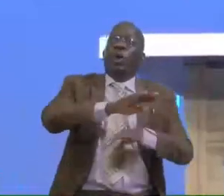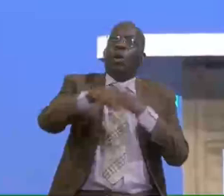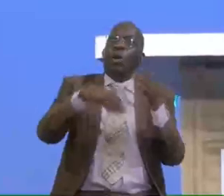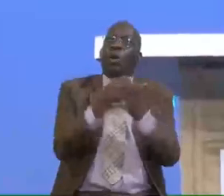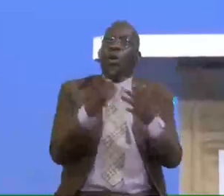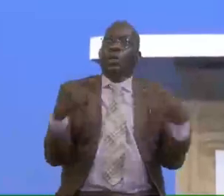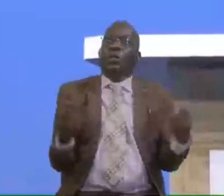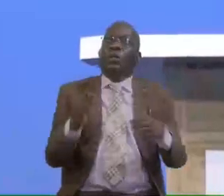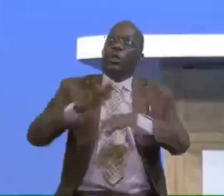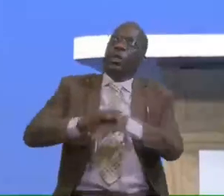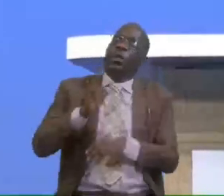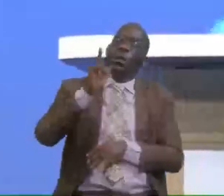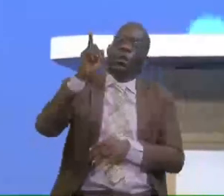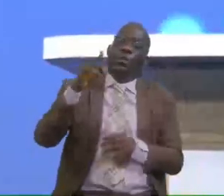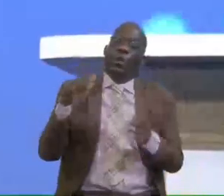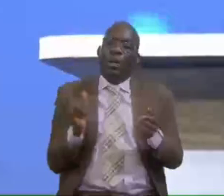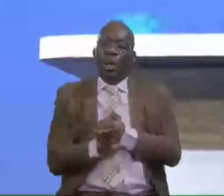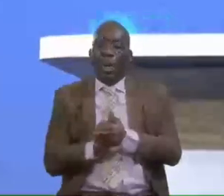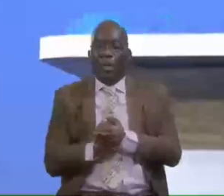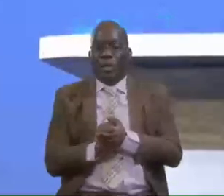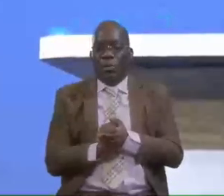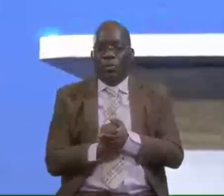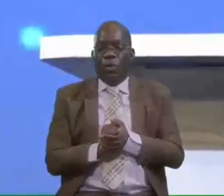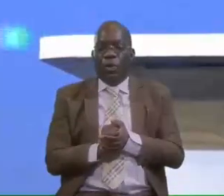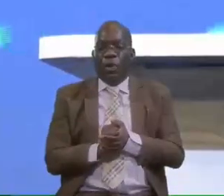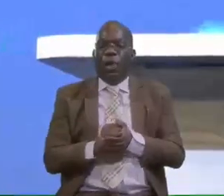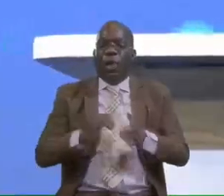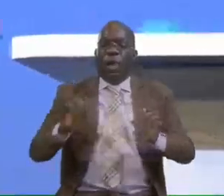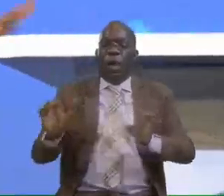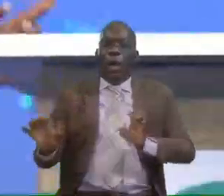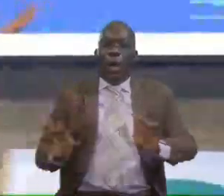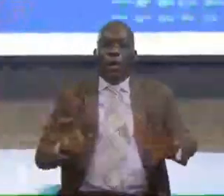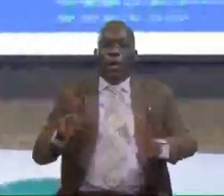lui. Alors, cet acte de foi,